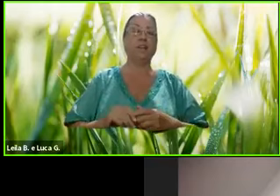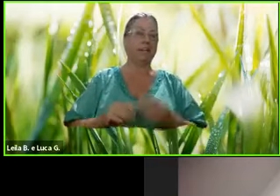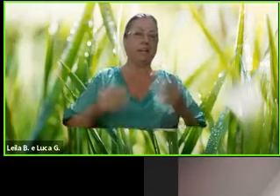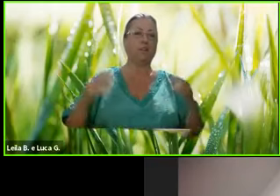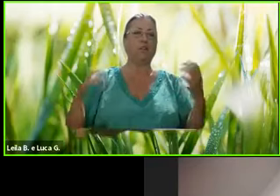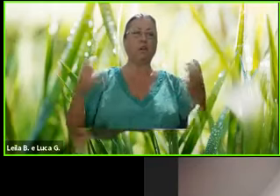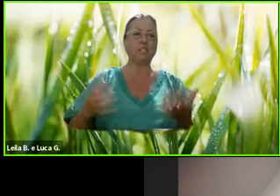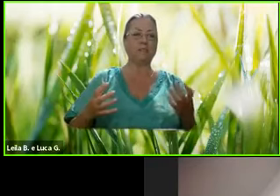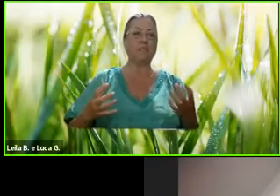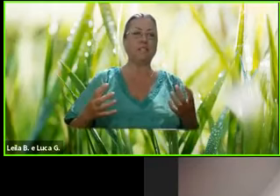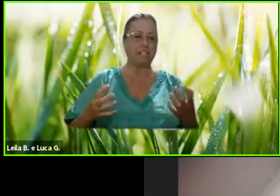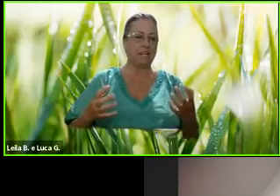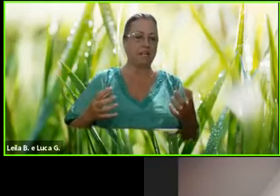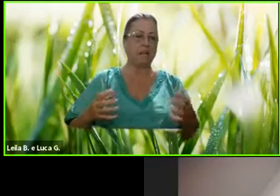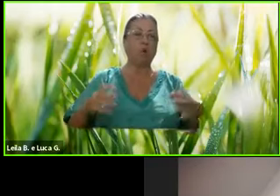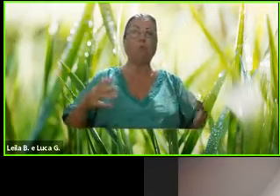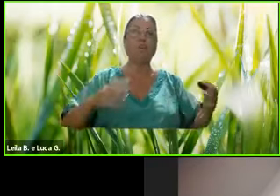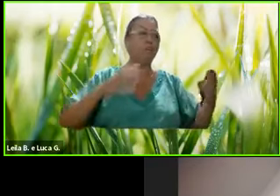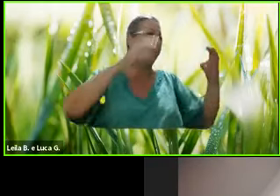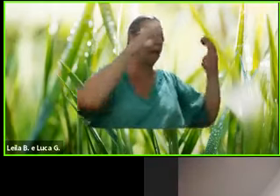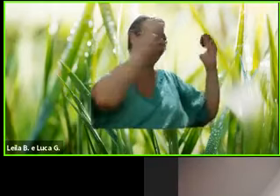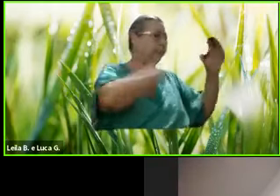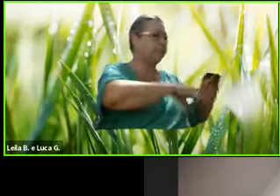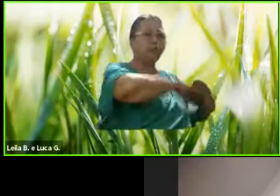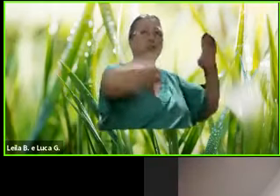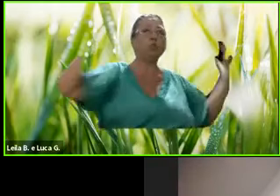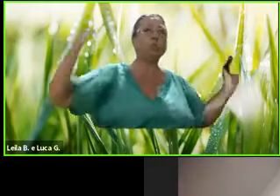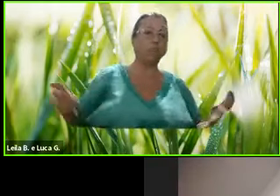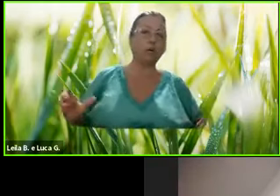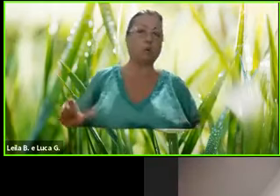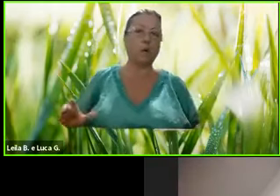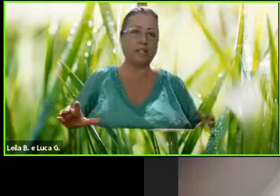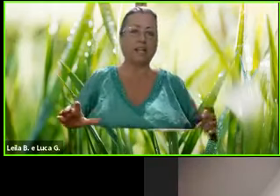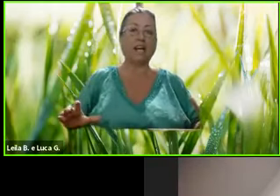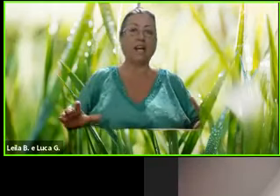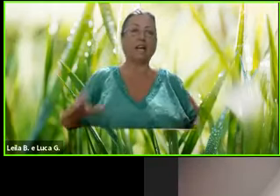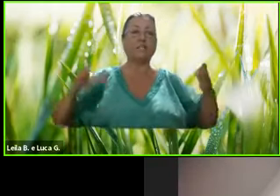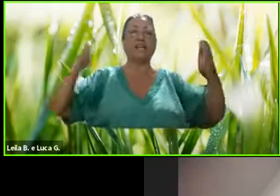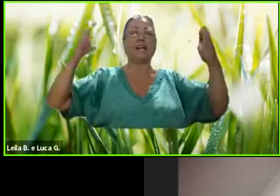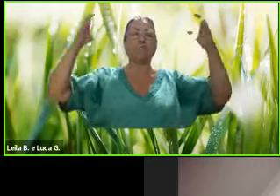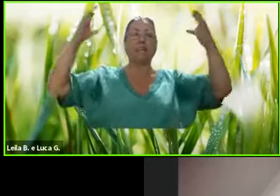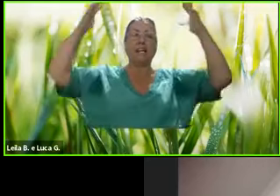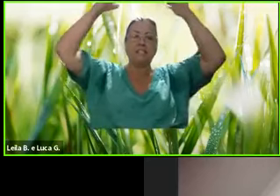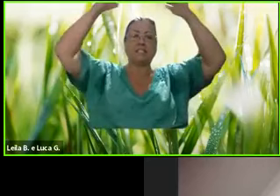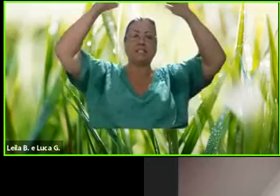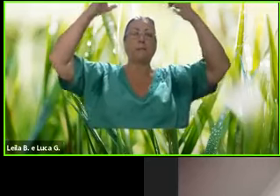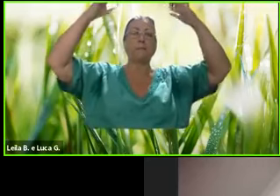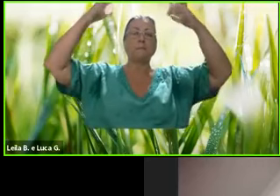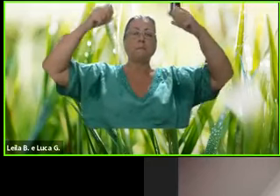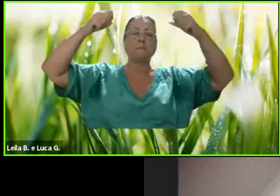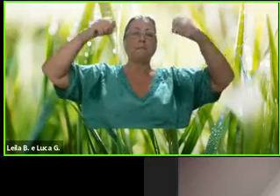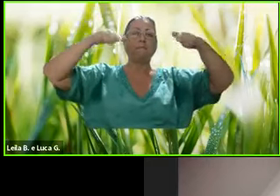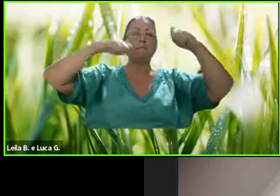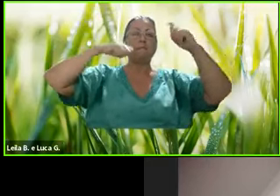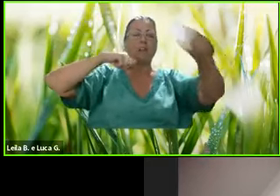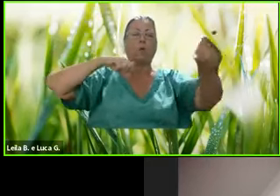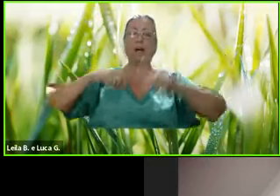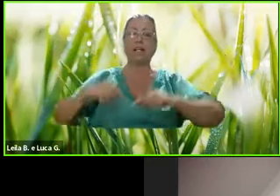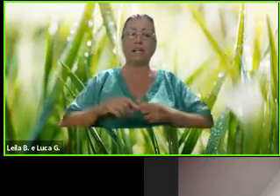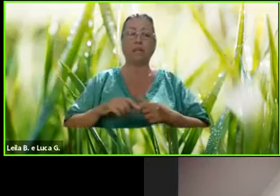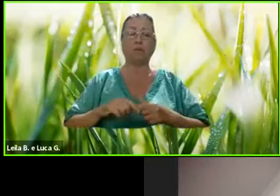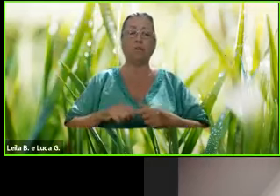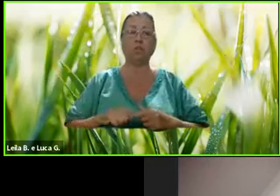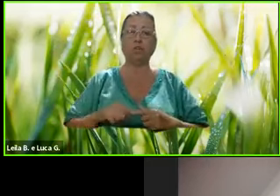voi, che i nostri pensieri, unita al pensiero di tutti quanti, crea questa cappa densa.